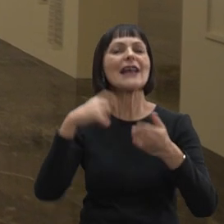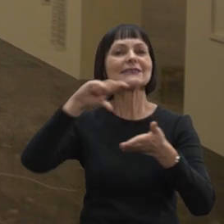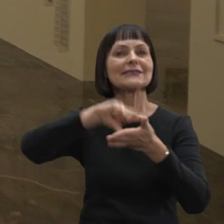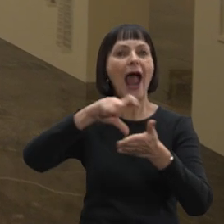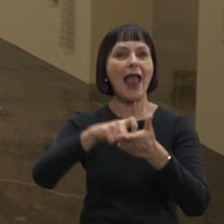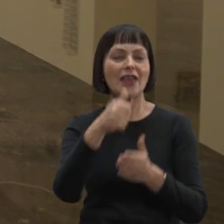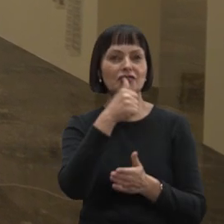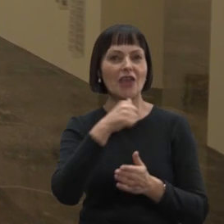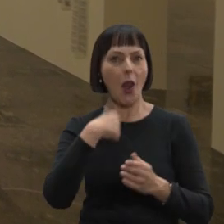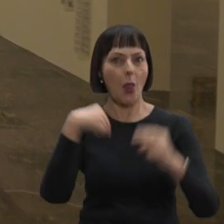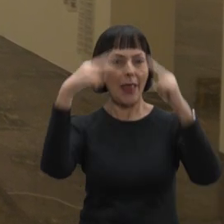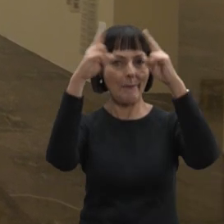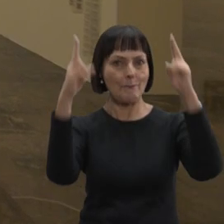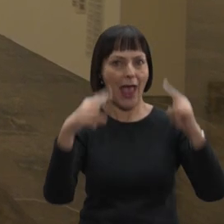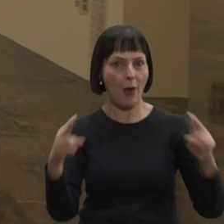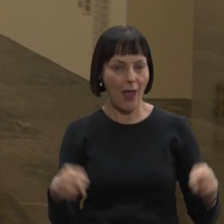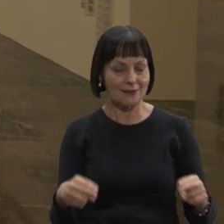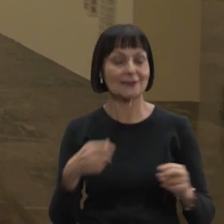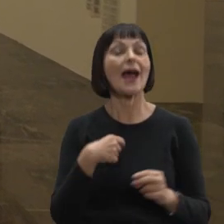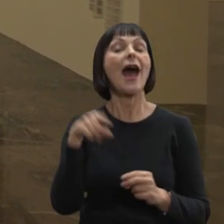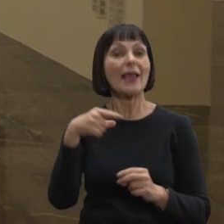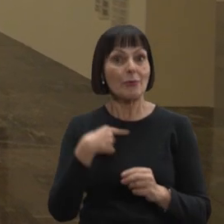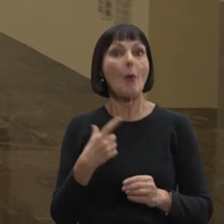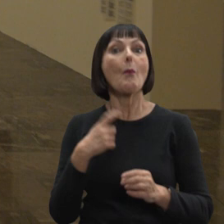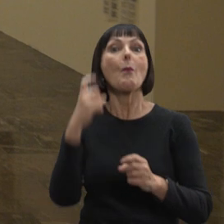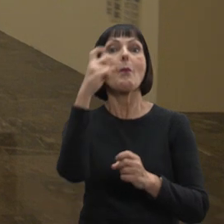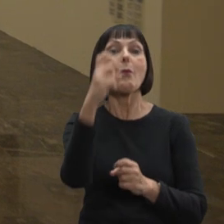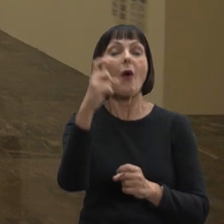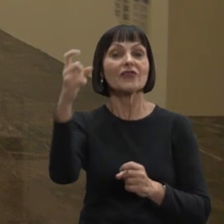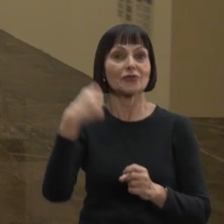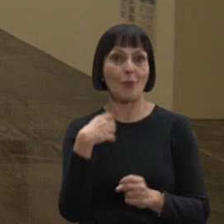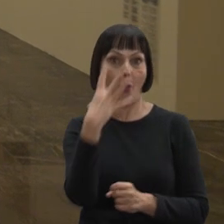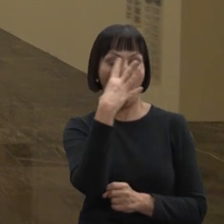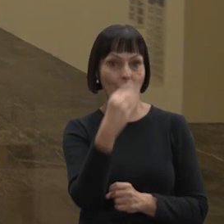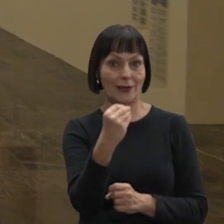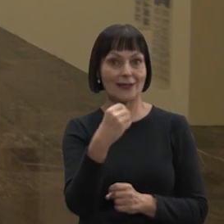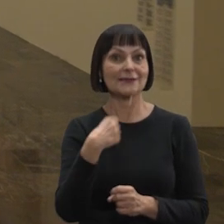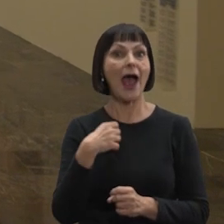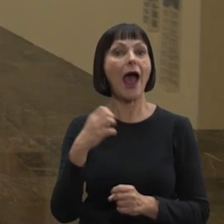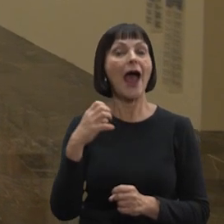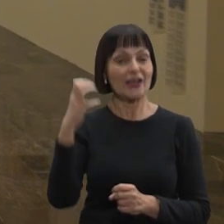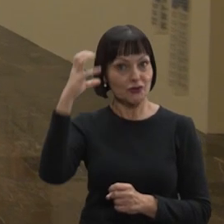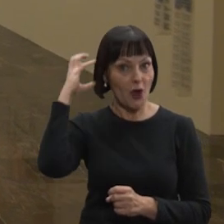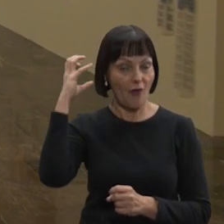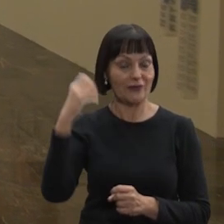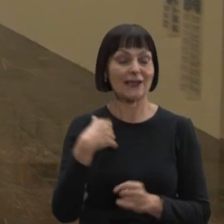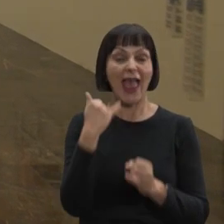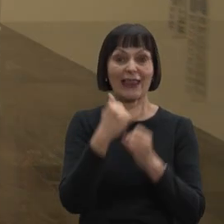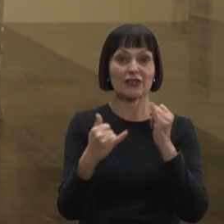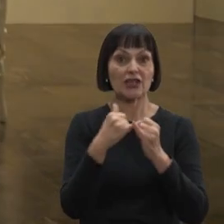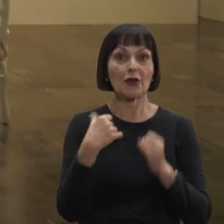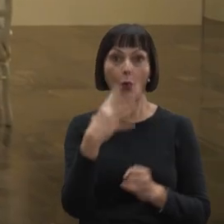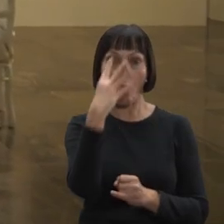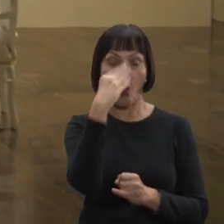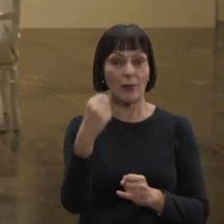wyglądowi sali zielonej. I w tak powstałym wnętrzu powiesiliśmy zachowane obrazy Czechowicza. Tam, gdzie obraz